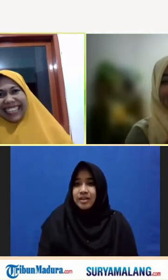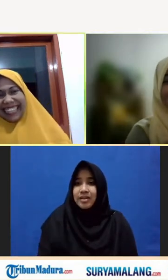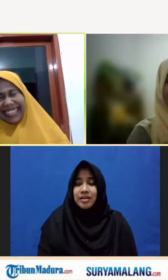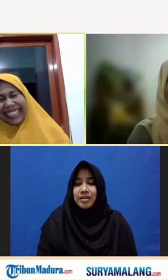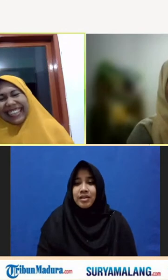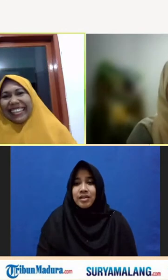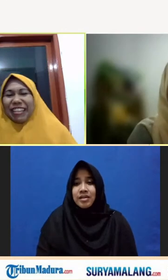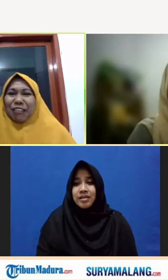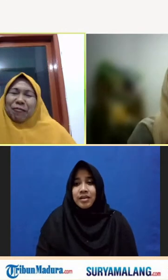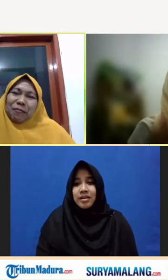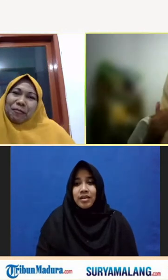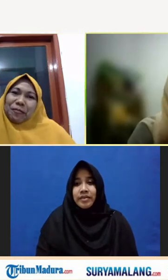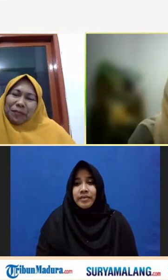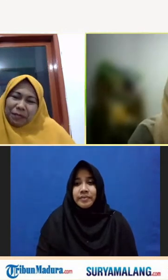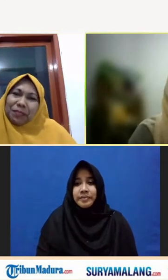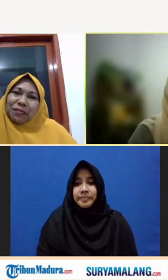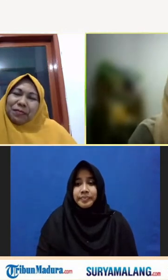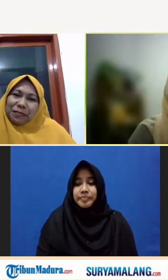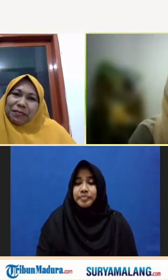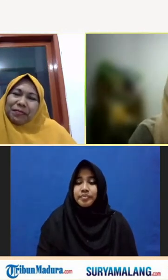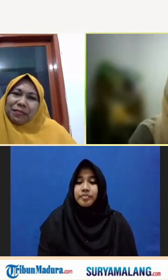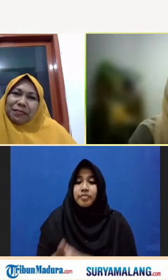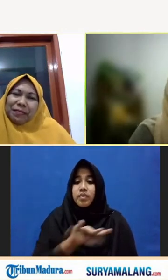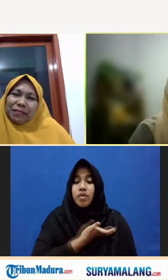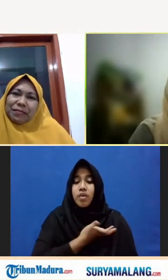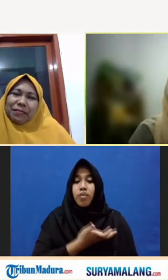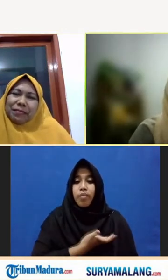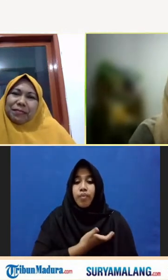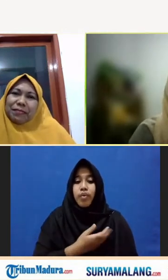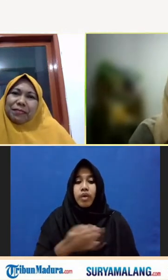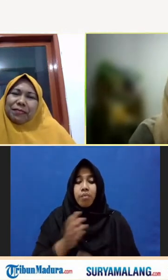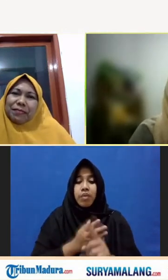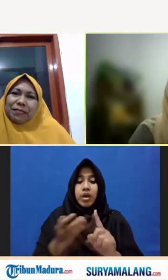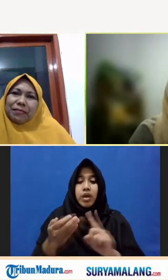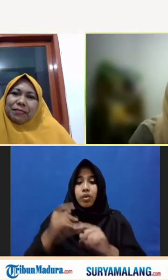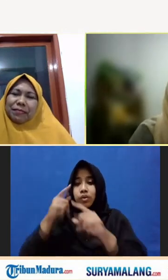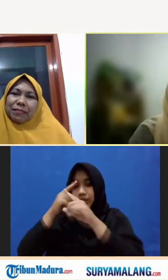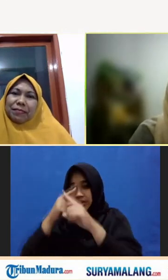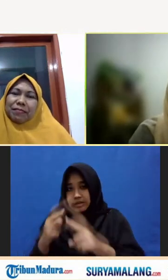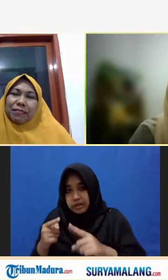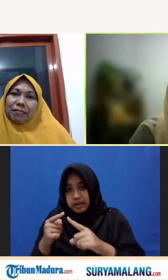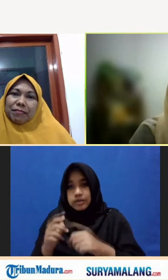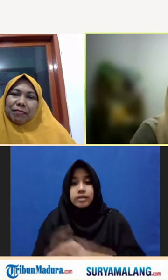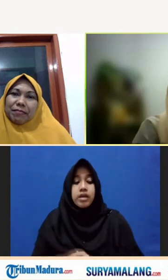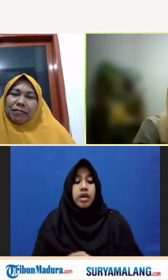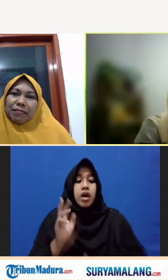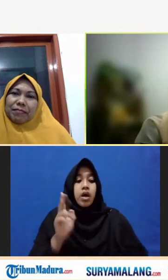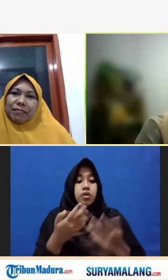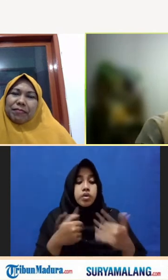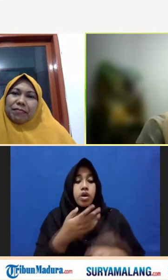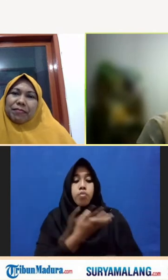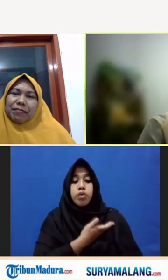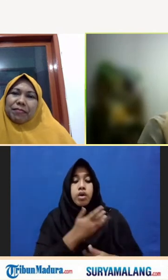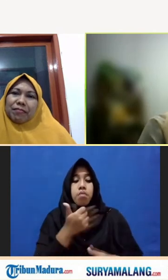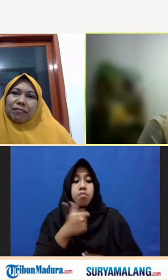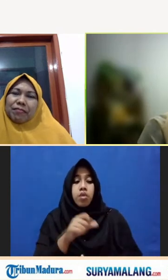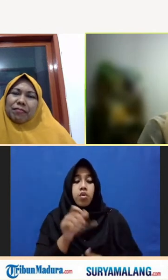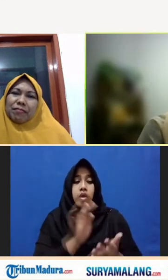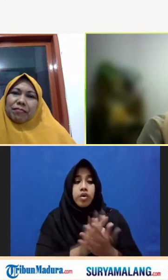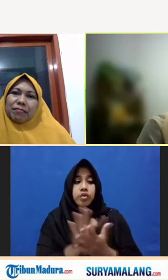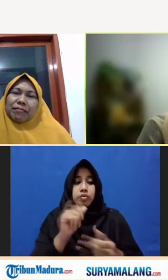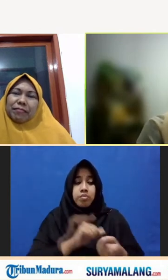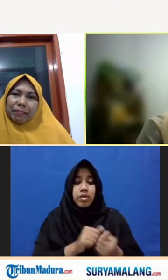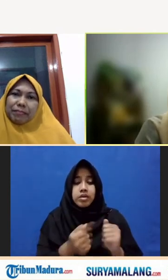Gitu. Nah, jadi harus punya coping stress-nya dulu. Kalau udah punya coping stress-nya, baru tuh masalahnya yang